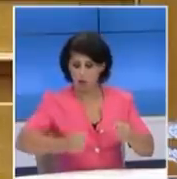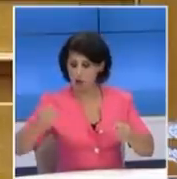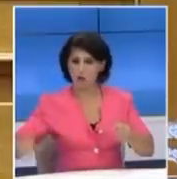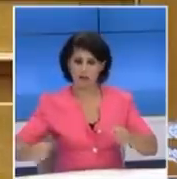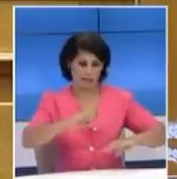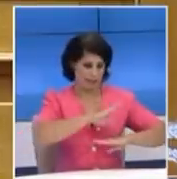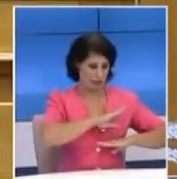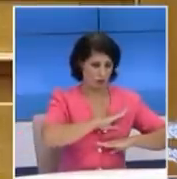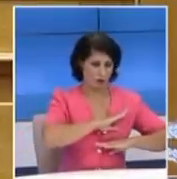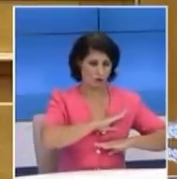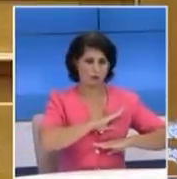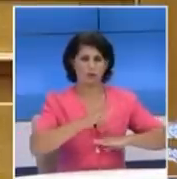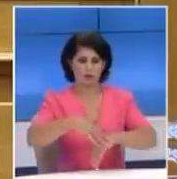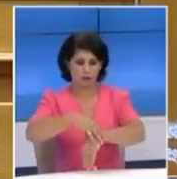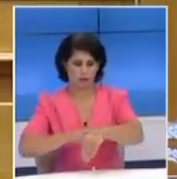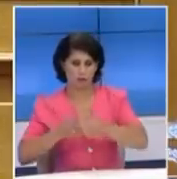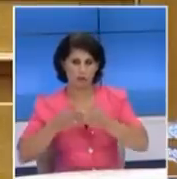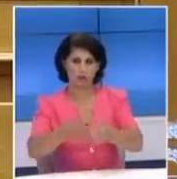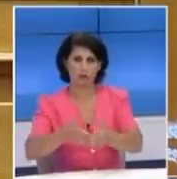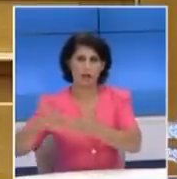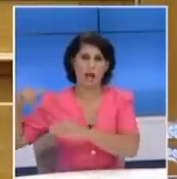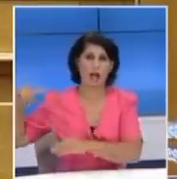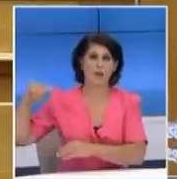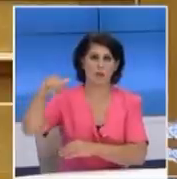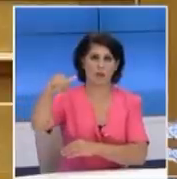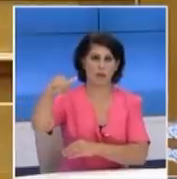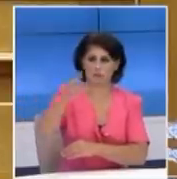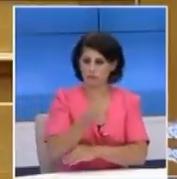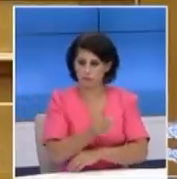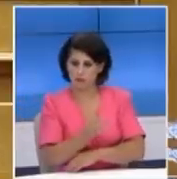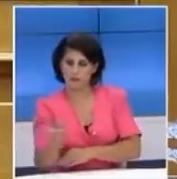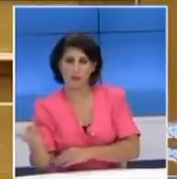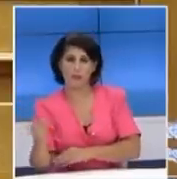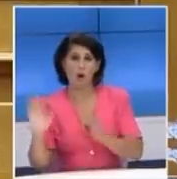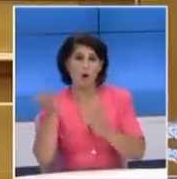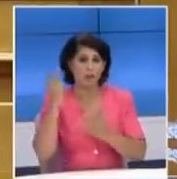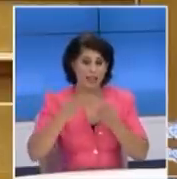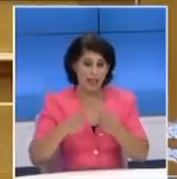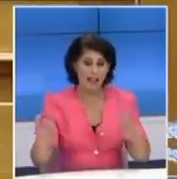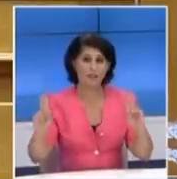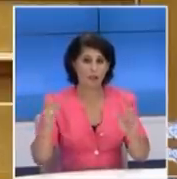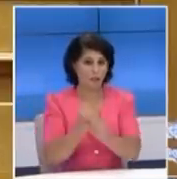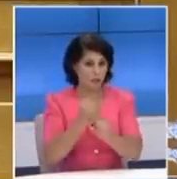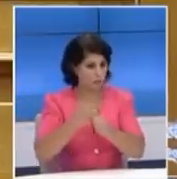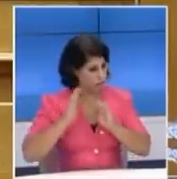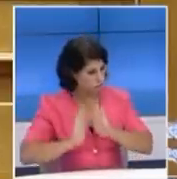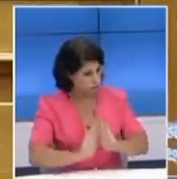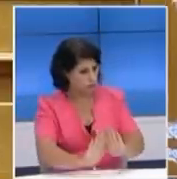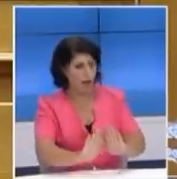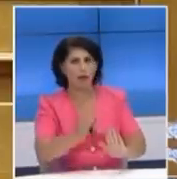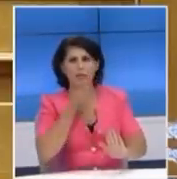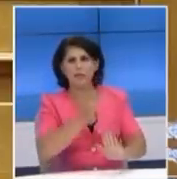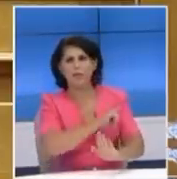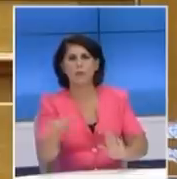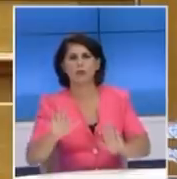Στον στρατό, στον στόλο και στην αεροπορία. Πυλώνες που όταν ήταν ελεύθερες να δουλέψουν δεν μας πρόδωσαν ποτέ. Και θα πω και